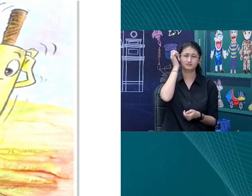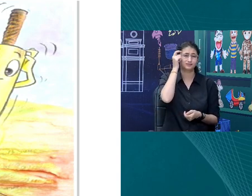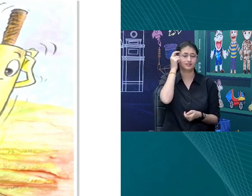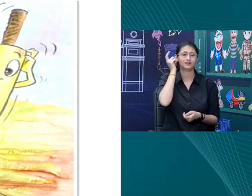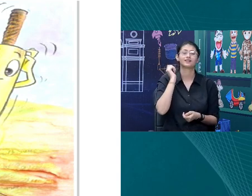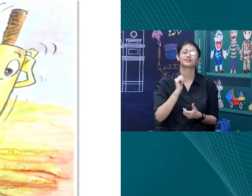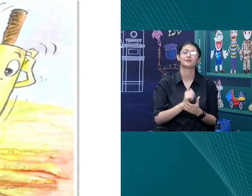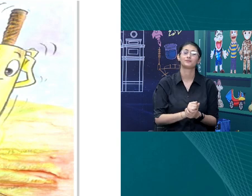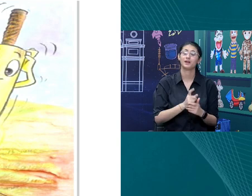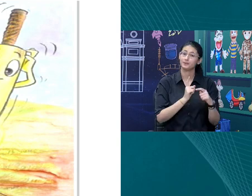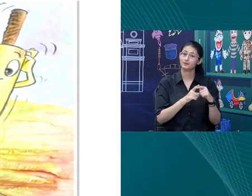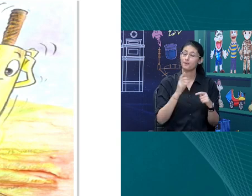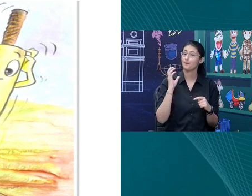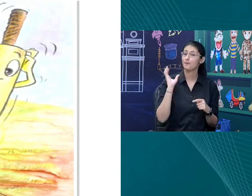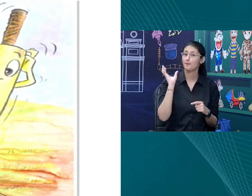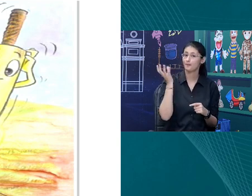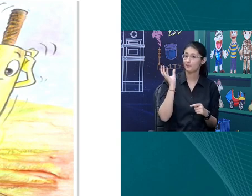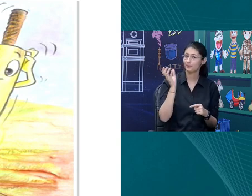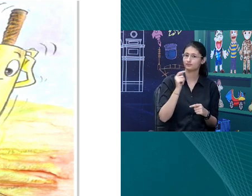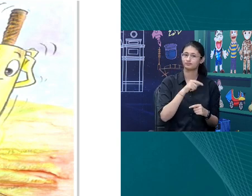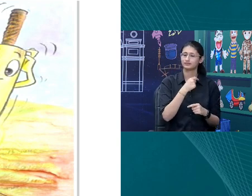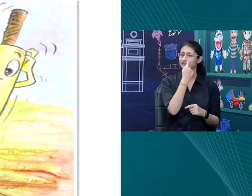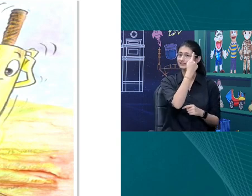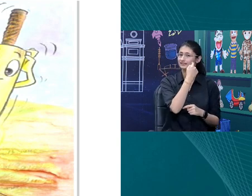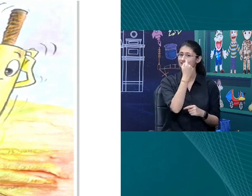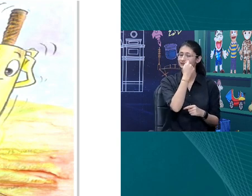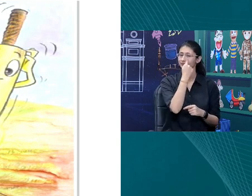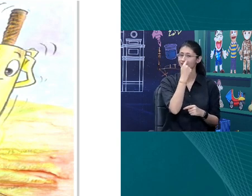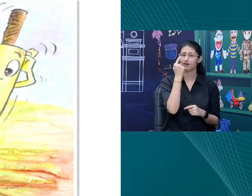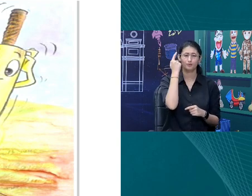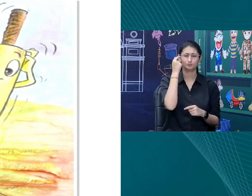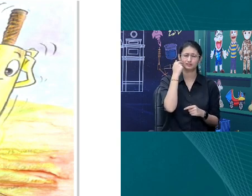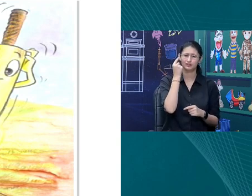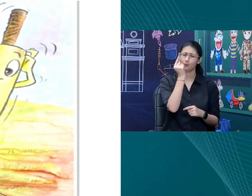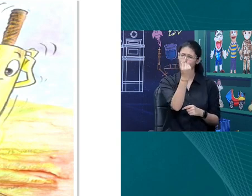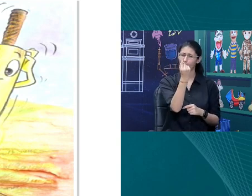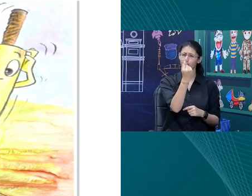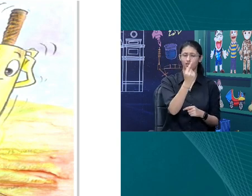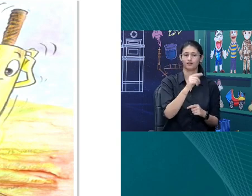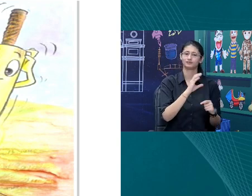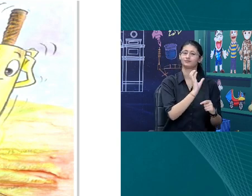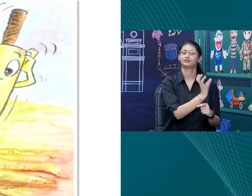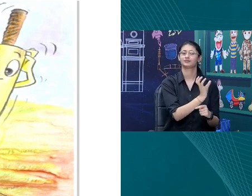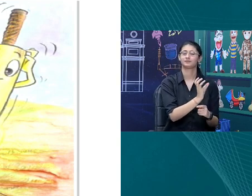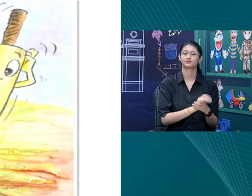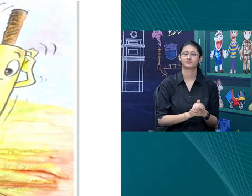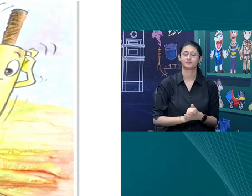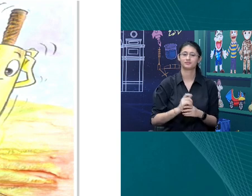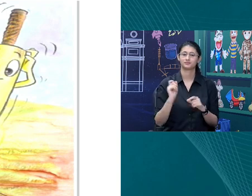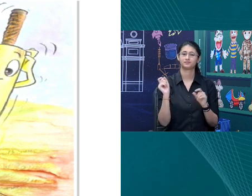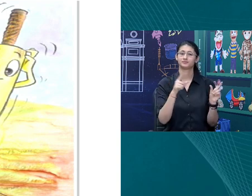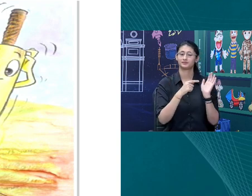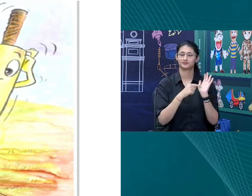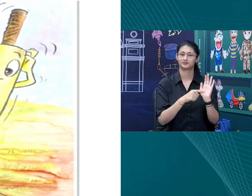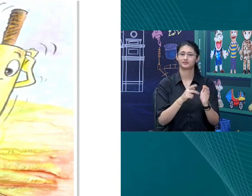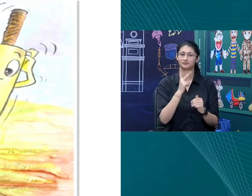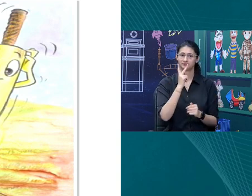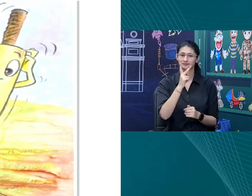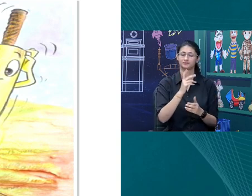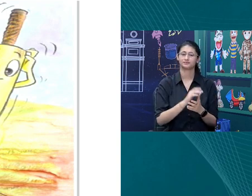उसकी दिखाई दे रही है क्योंकि संभवत जिस दृश्य से यह दृश्य लिया